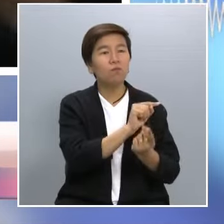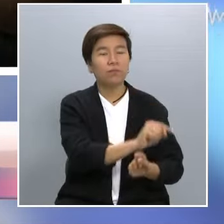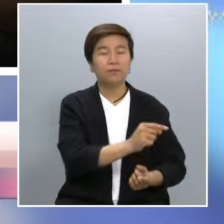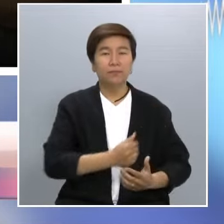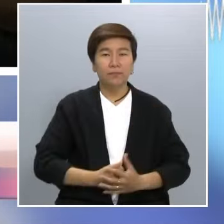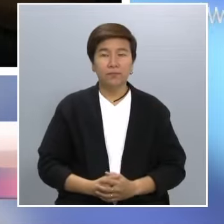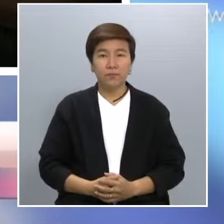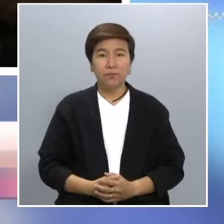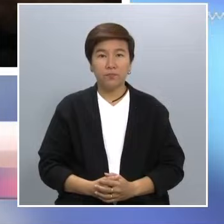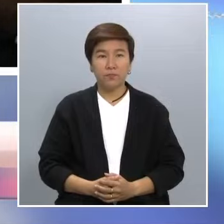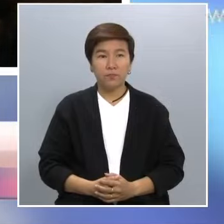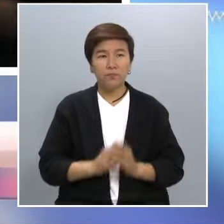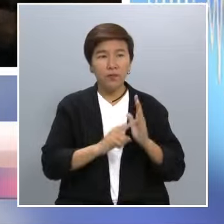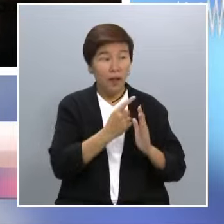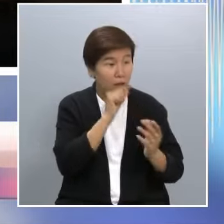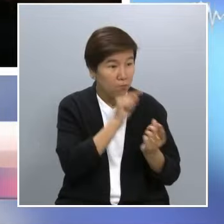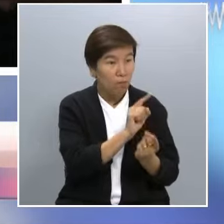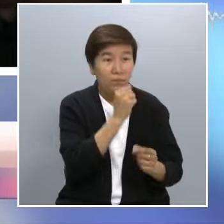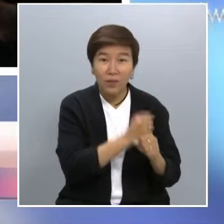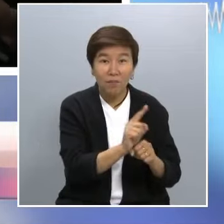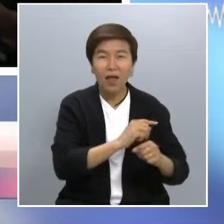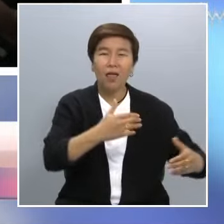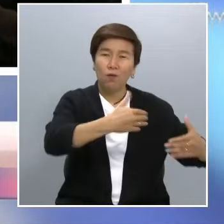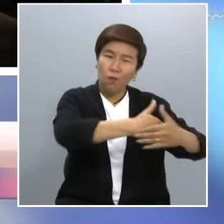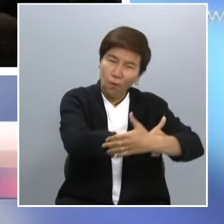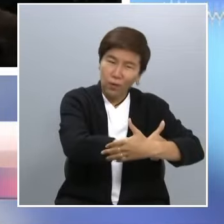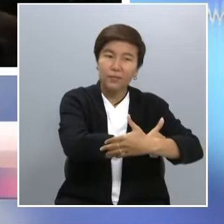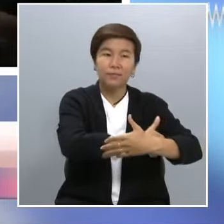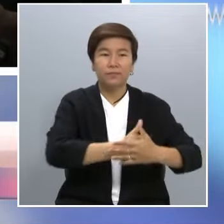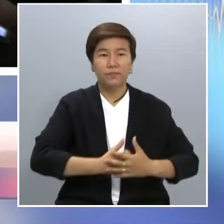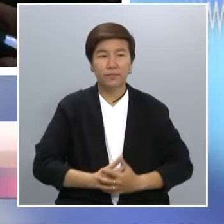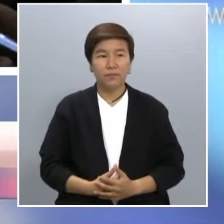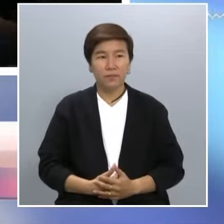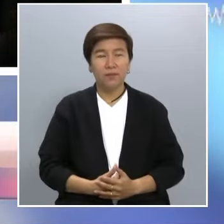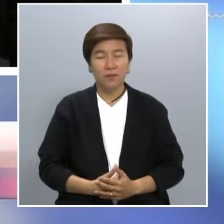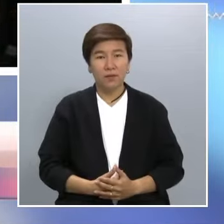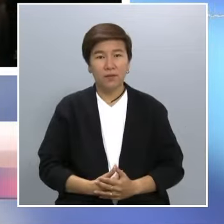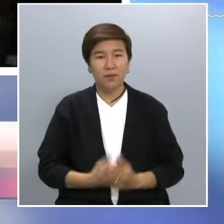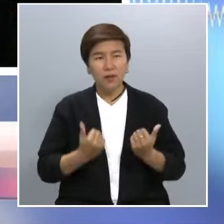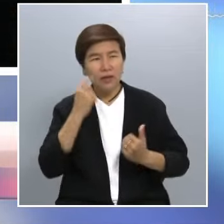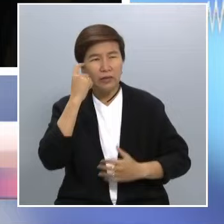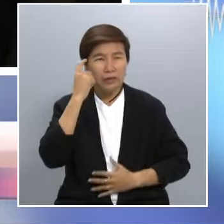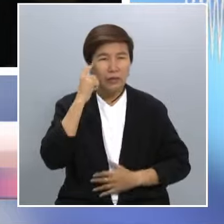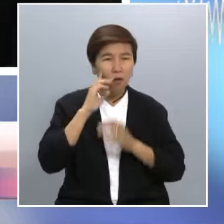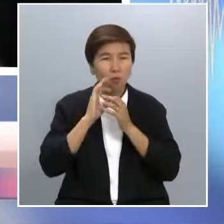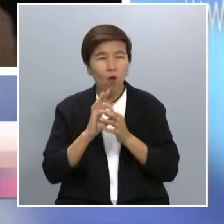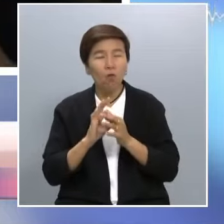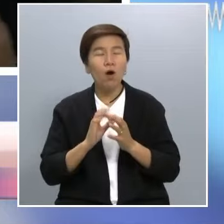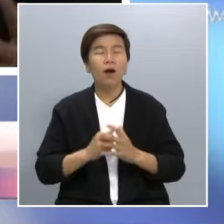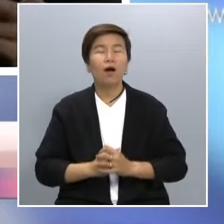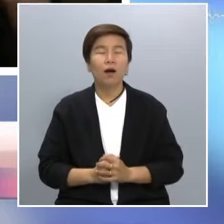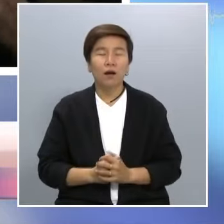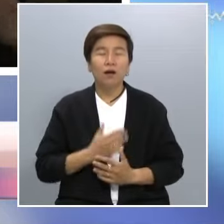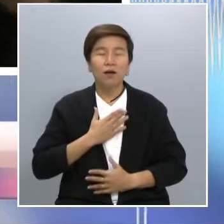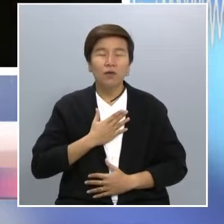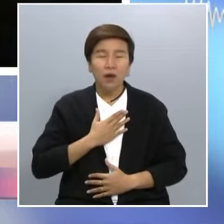อันดับแรกก็คงจะไปกอดแกก่อนละค่ะ เขาบอกว่าตอนนี้ก็ยังแอบกังวลอยู่ว่ากลัวจะไม่ได้เป็นคดีพิเศษ ก็แอบกังวลนิดหน่